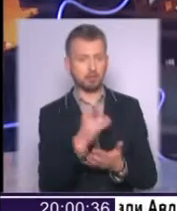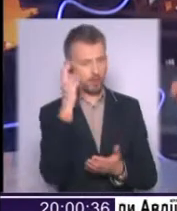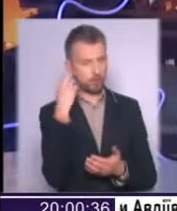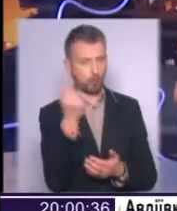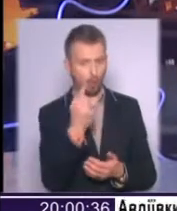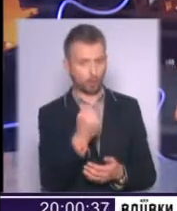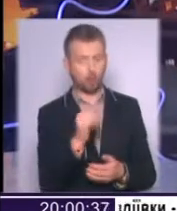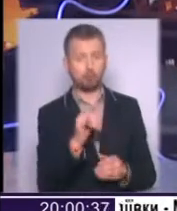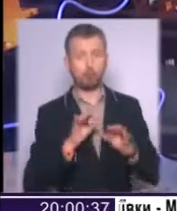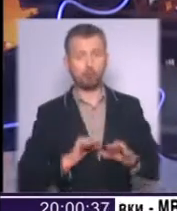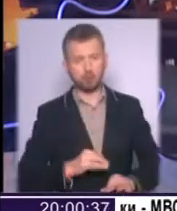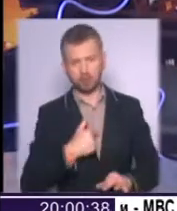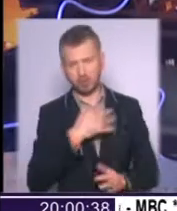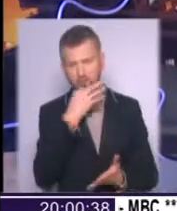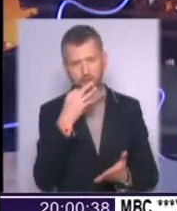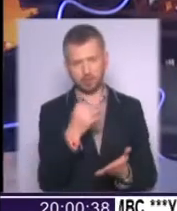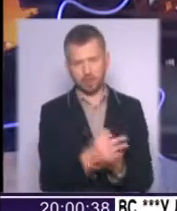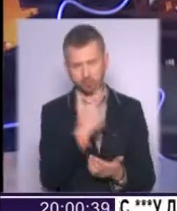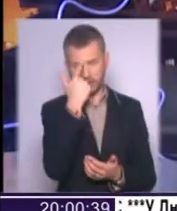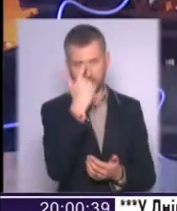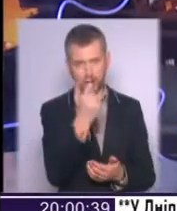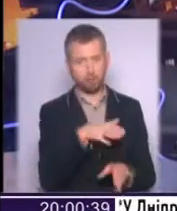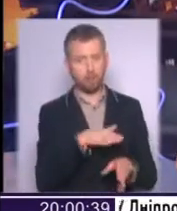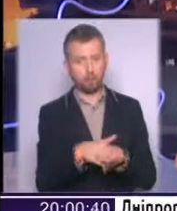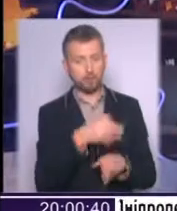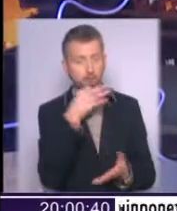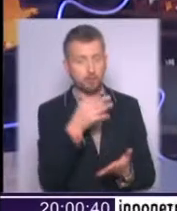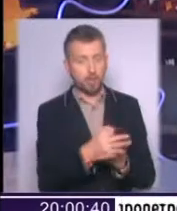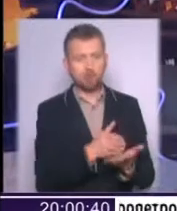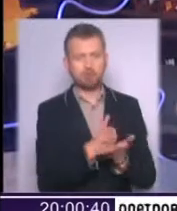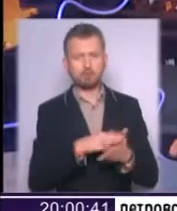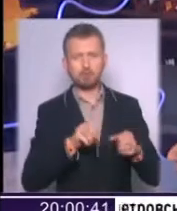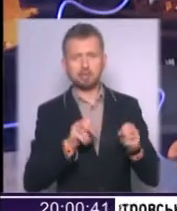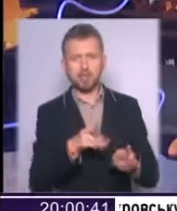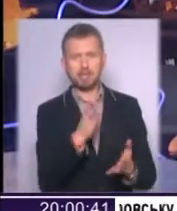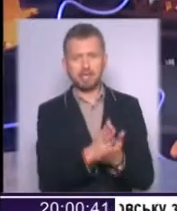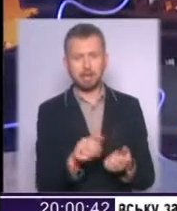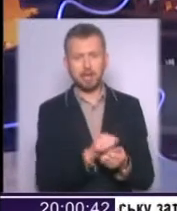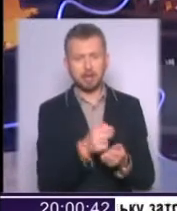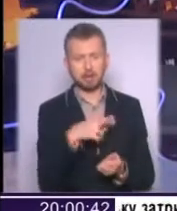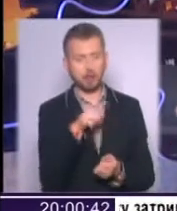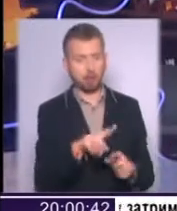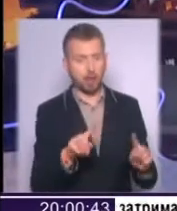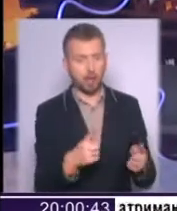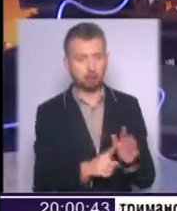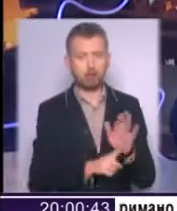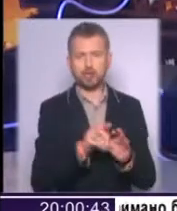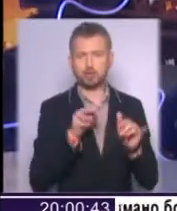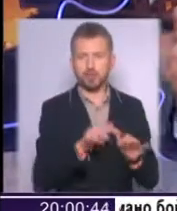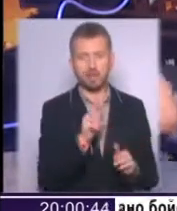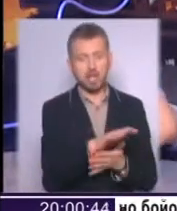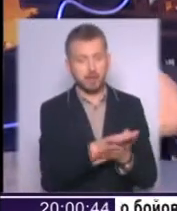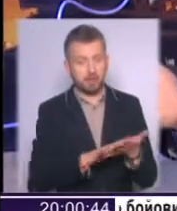я відповідально заявляю, з повною відповідальністю, і в Службі безпеки України є усі достатні матеріали для його арешту, початку справи. Але, вибачте,